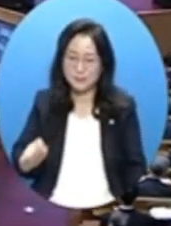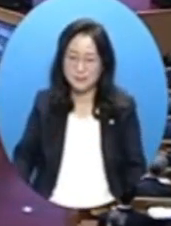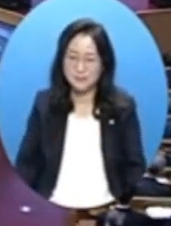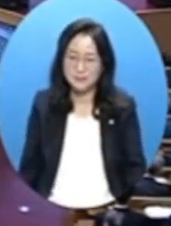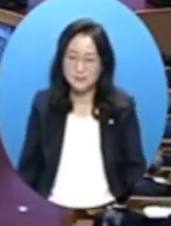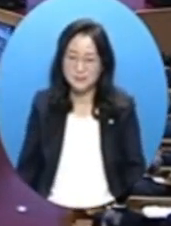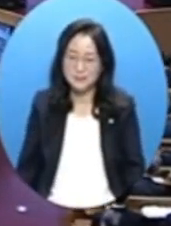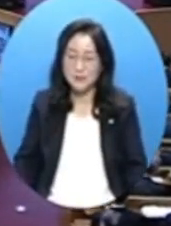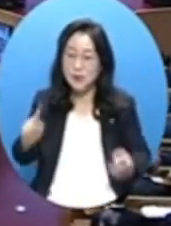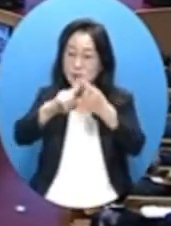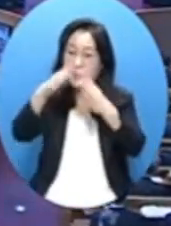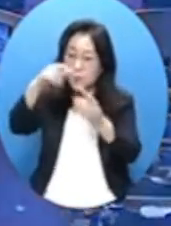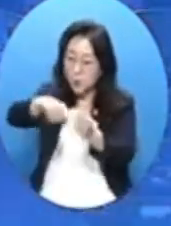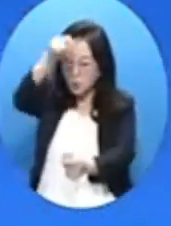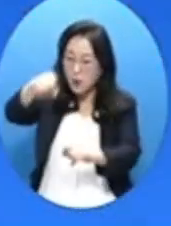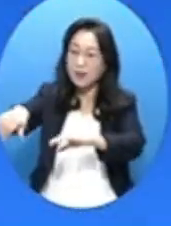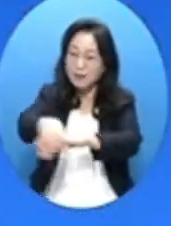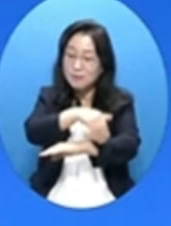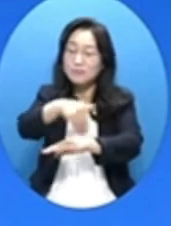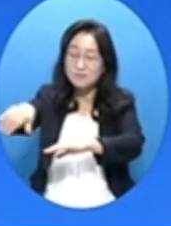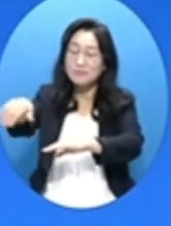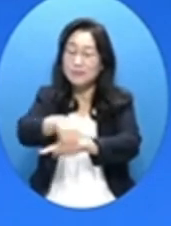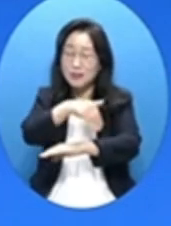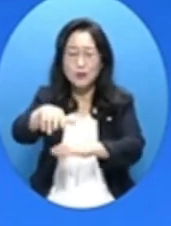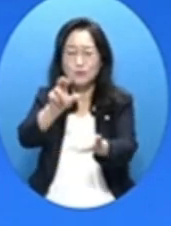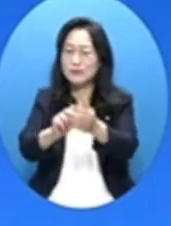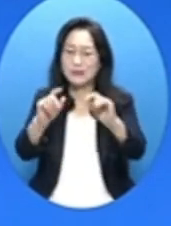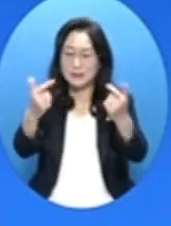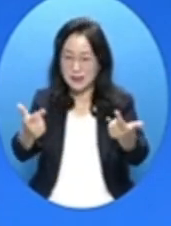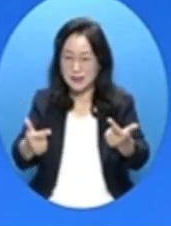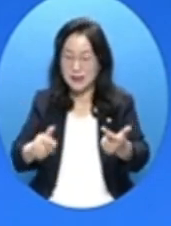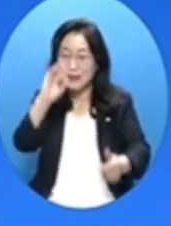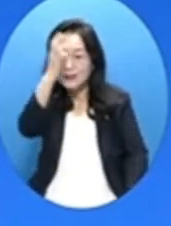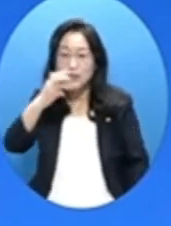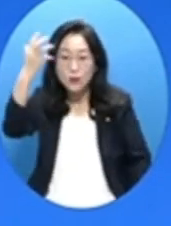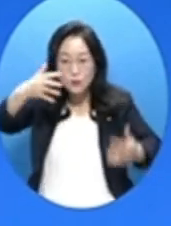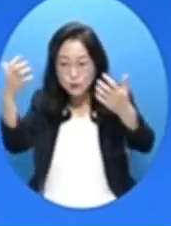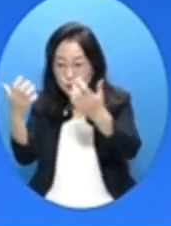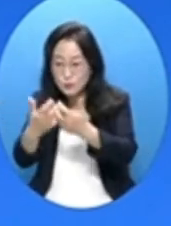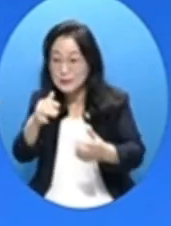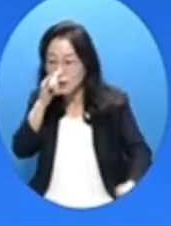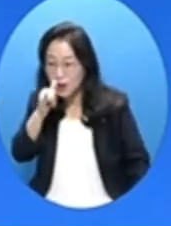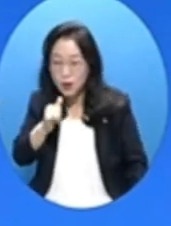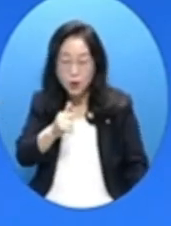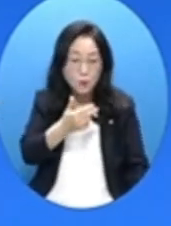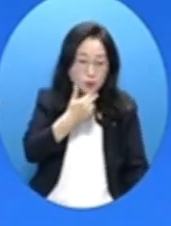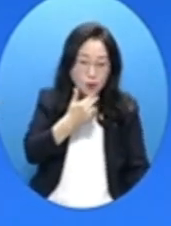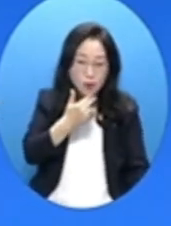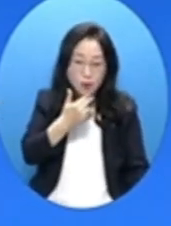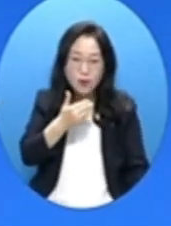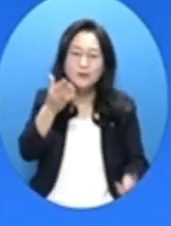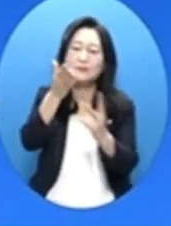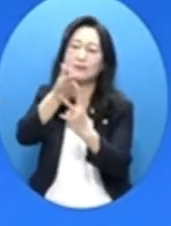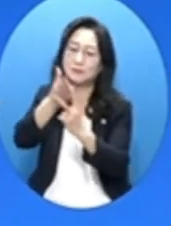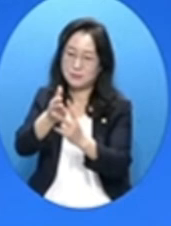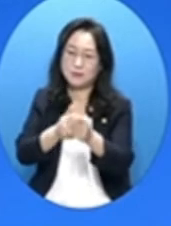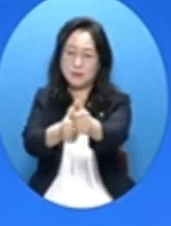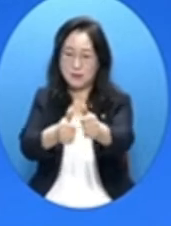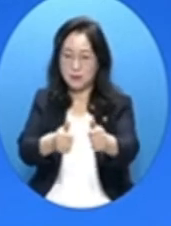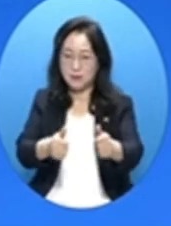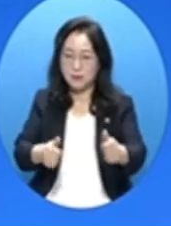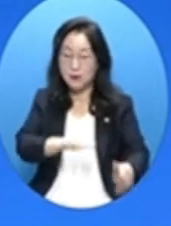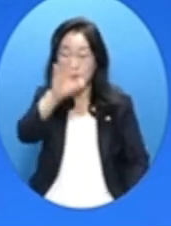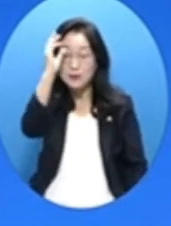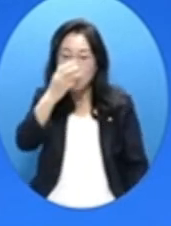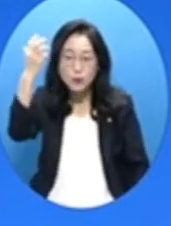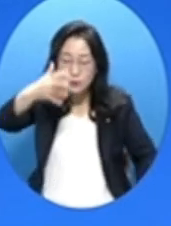교회를 오래 다니고 오래 다니지 않고 그것이 문제가 아니라 성령으로 충만하냐 충만하지 않느냐, 여기에 문제가 있는 것입니다. 우리가